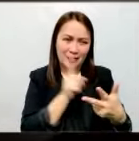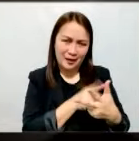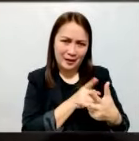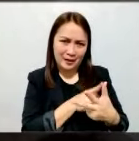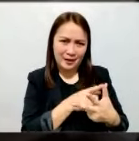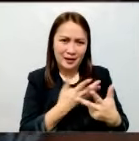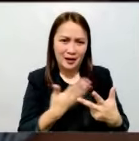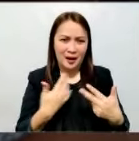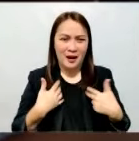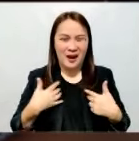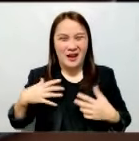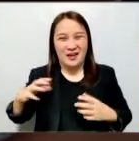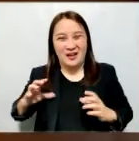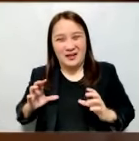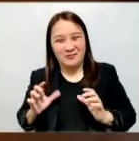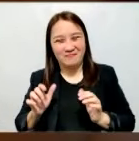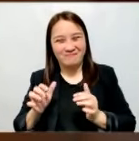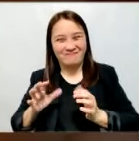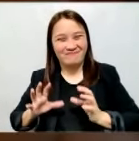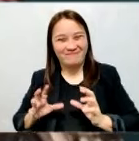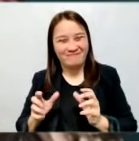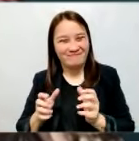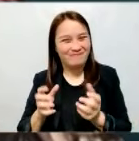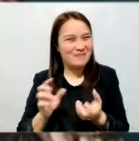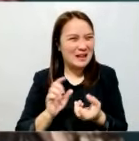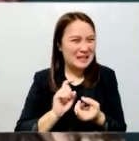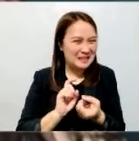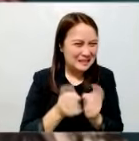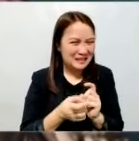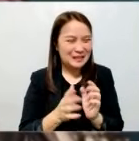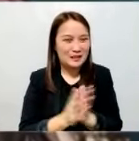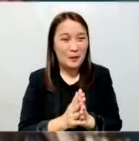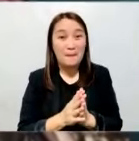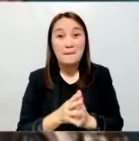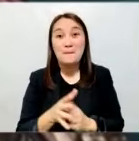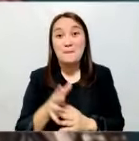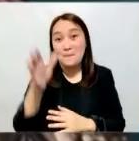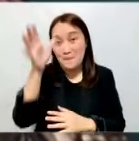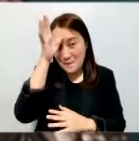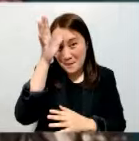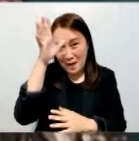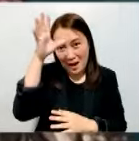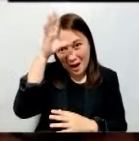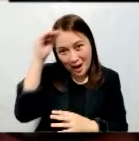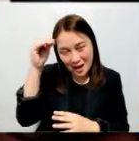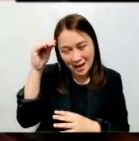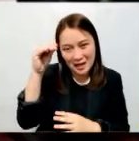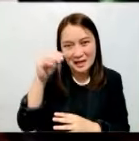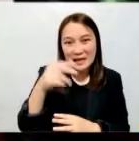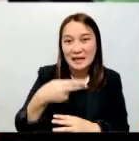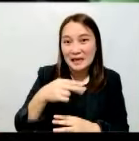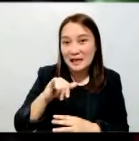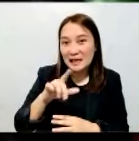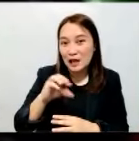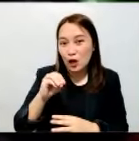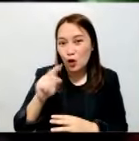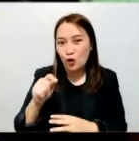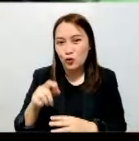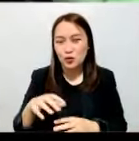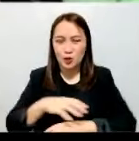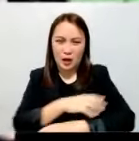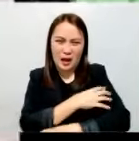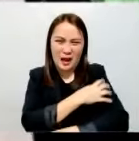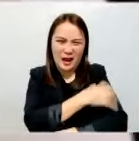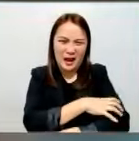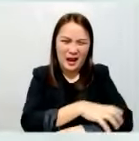gusto ng magpa-change oil, isang guni na kay Mamang Hinot. Kamay niyang salaman nanunot, lamig sa katawan, hindi na